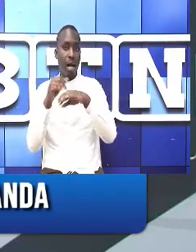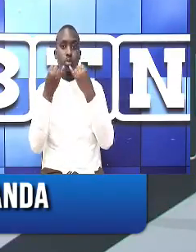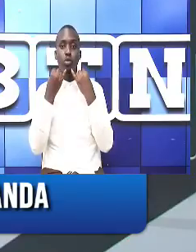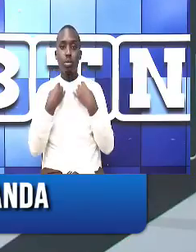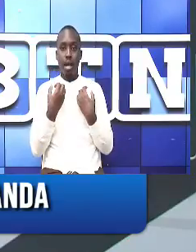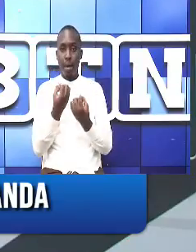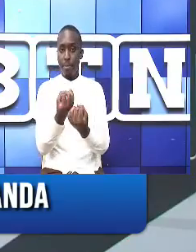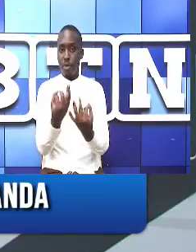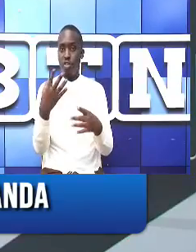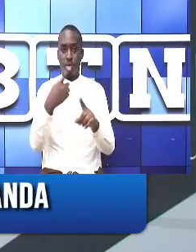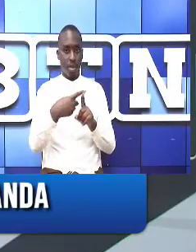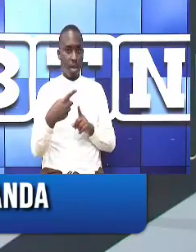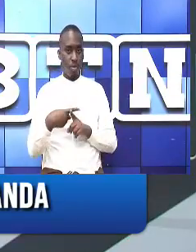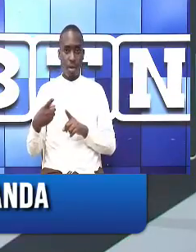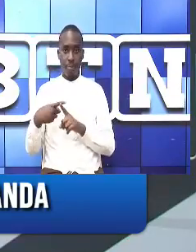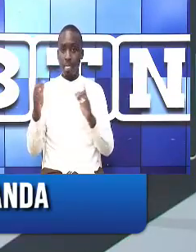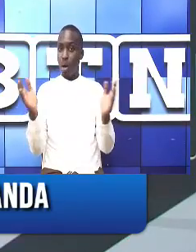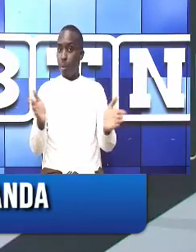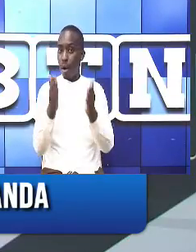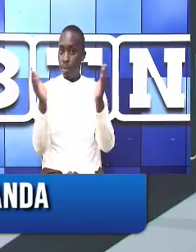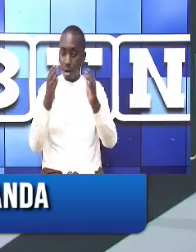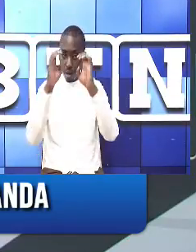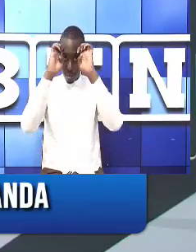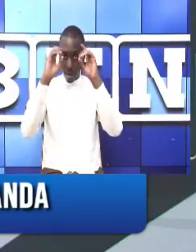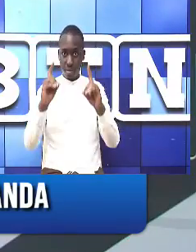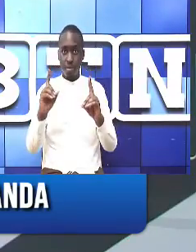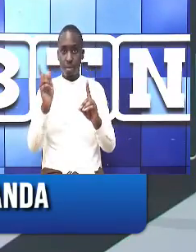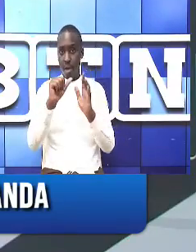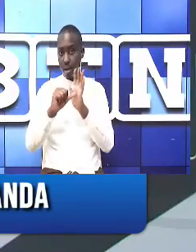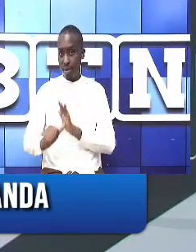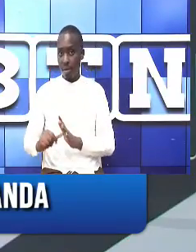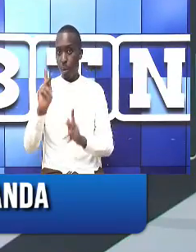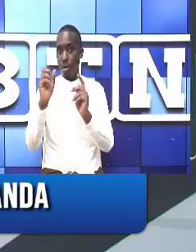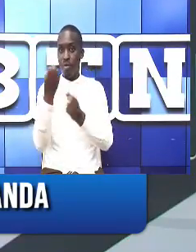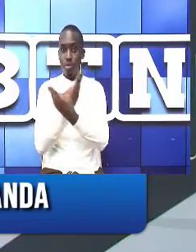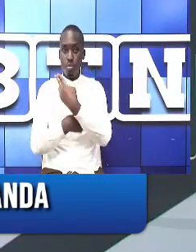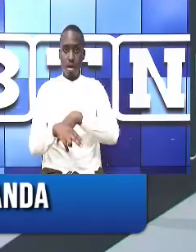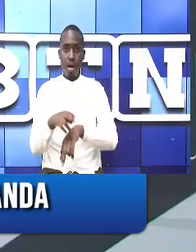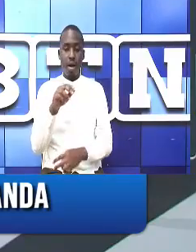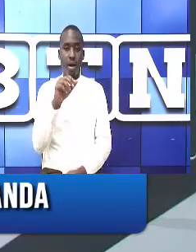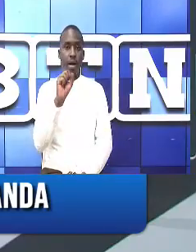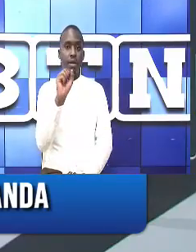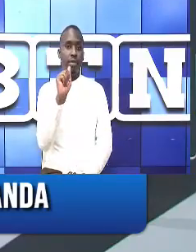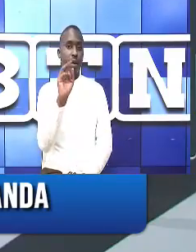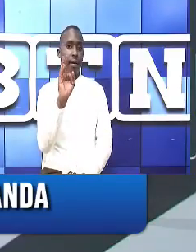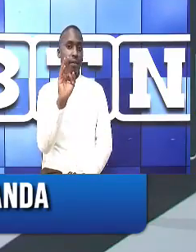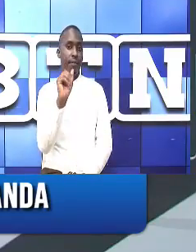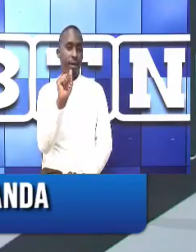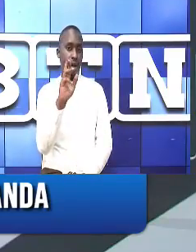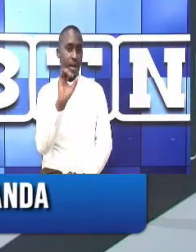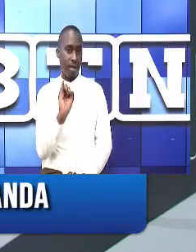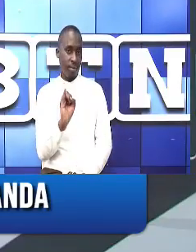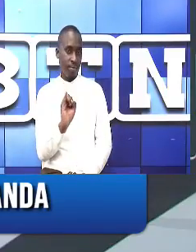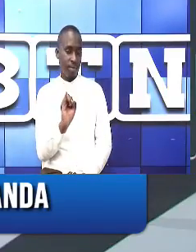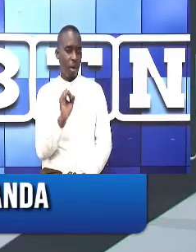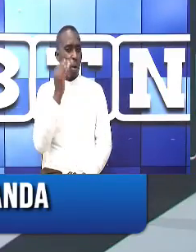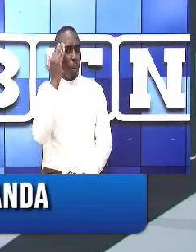byinshi bitandukanye ubukangurambaga ku burezi budaheza kubafite ubumuga Safari William kubera